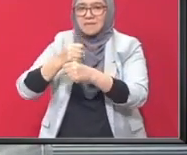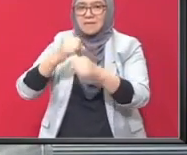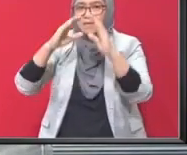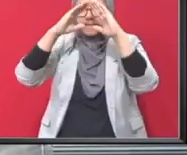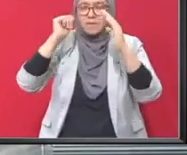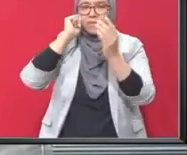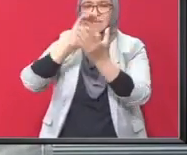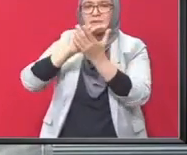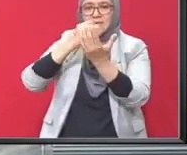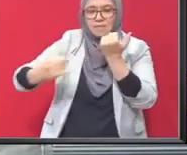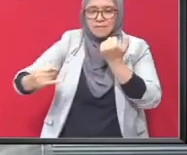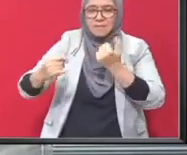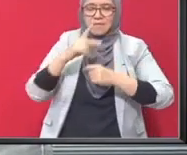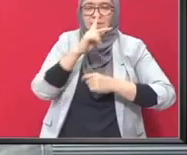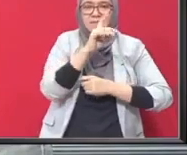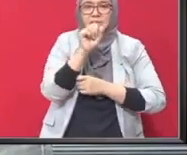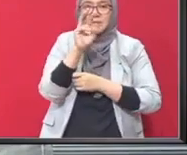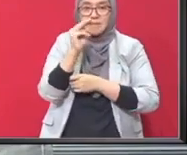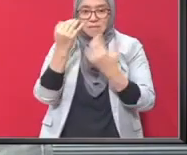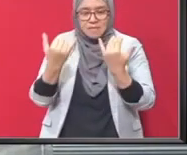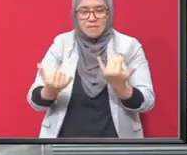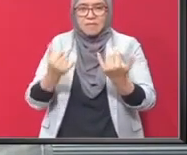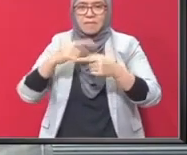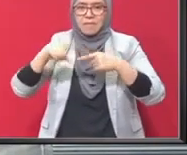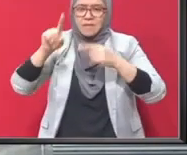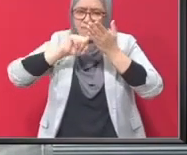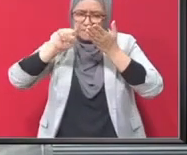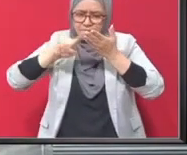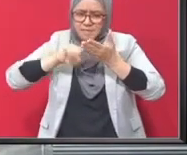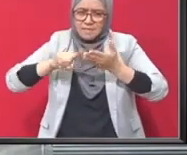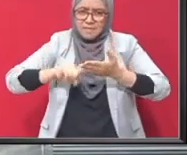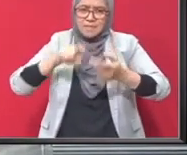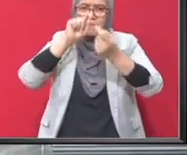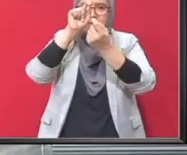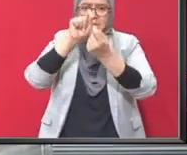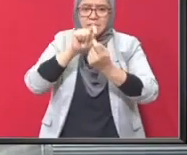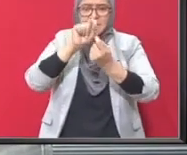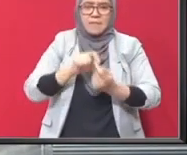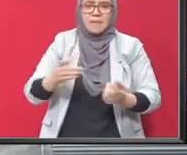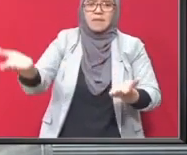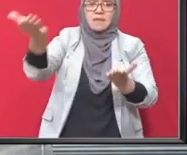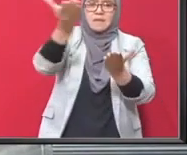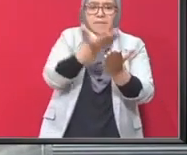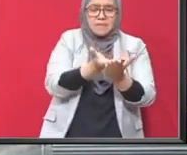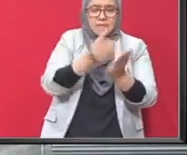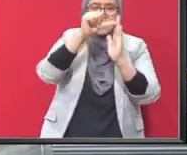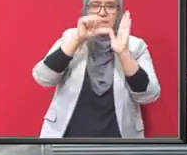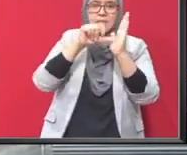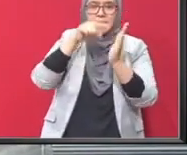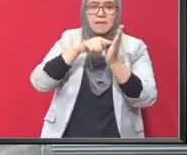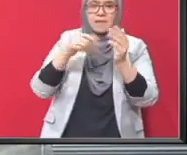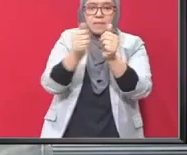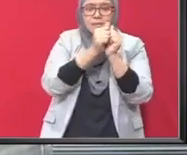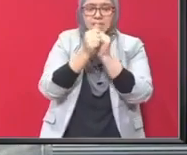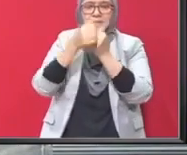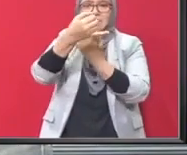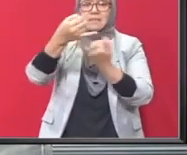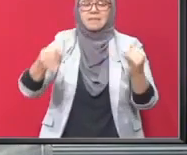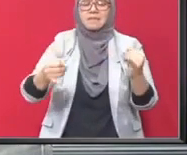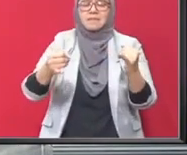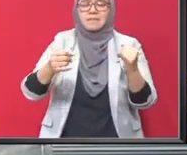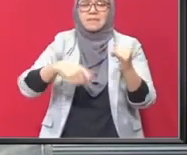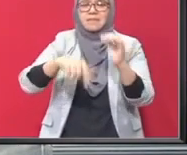sedang dalam tindakan memperhalus Icha dangan pindahan ke atas atau ini dengan jabatan pegawai negara ataupun